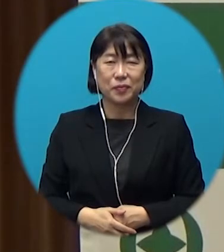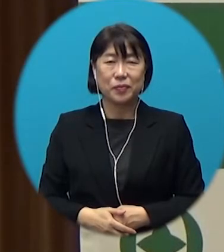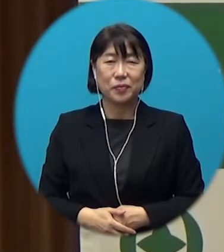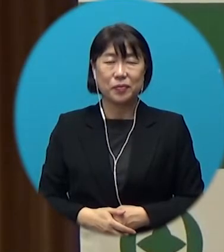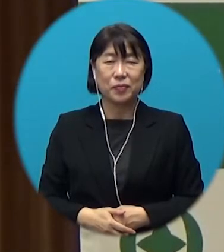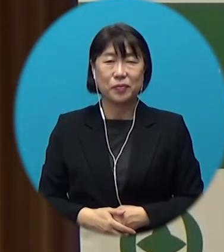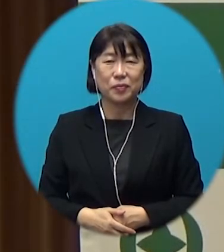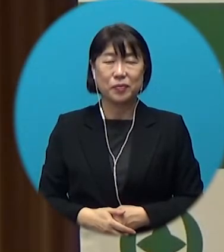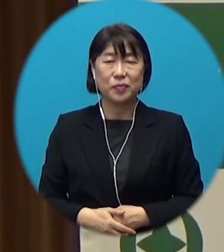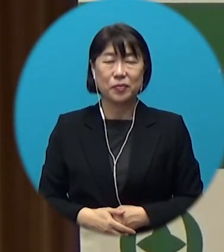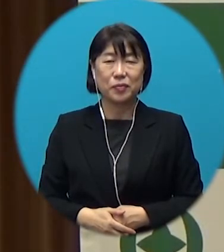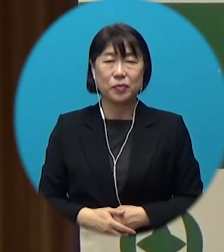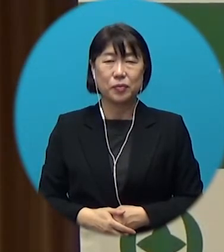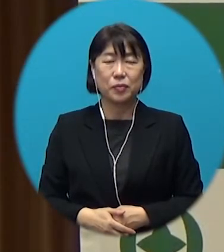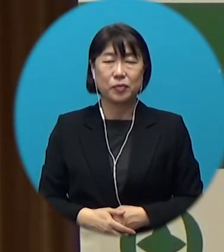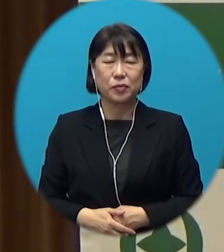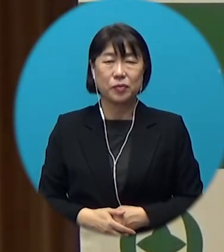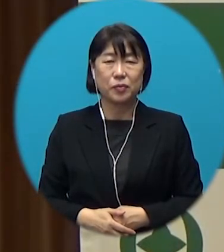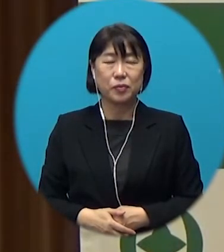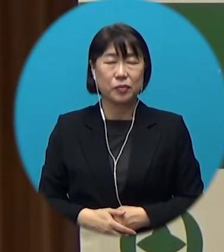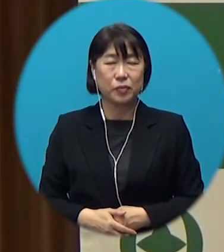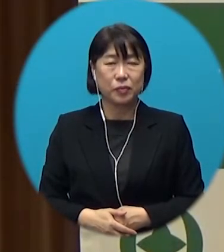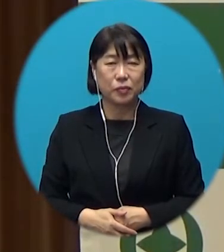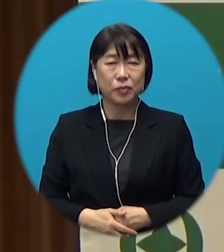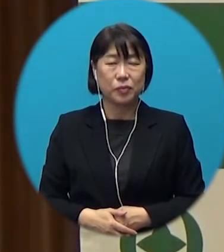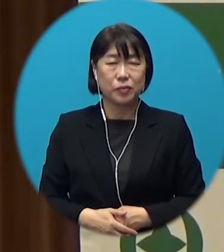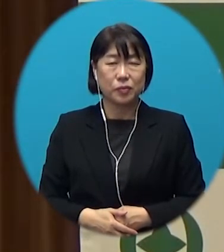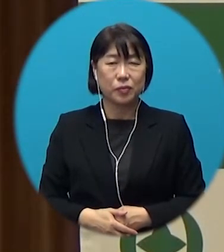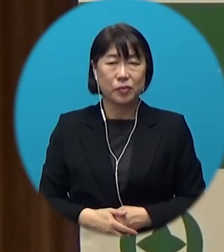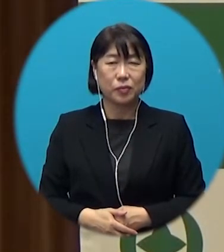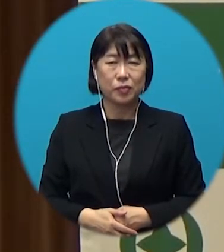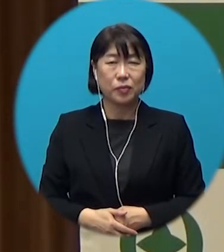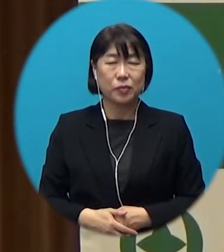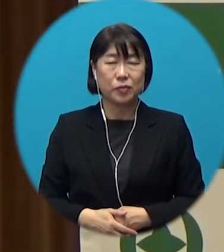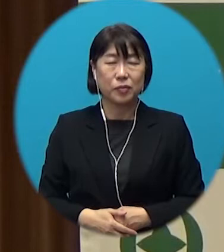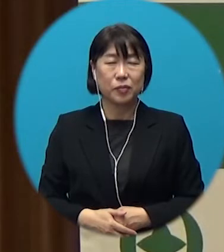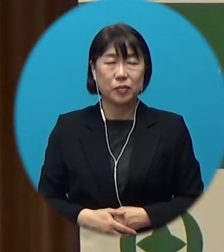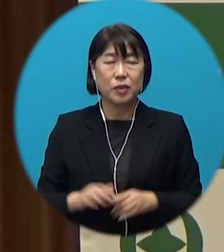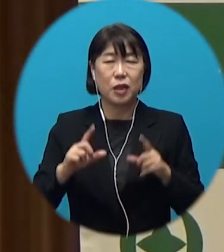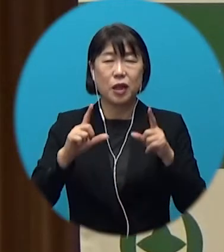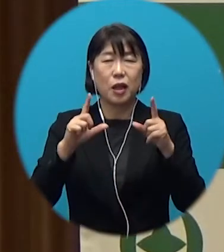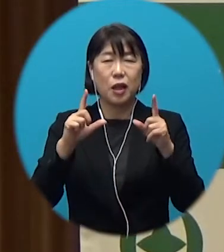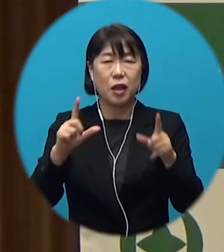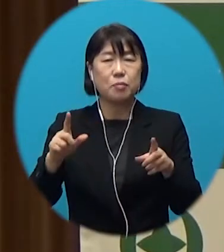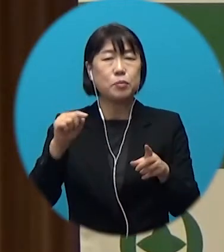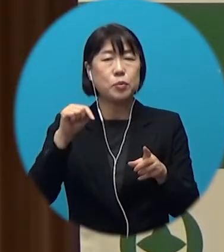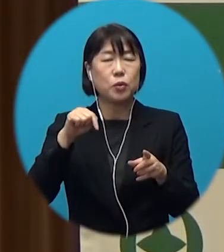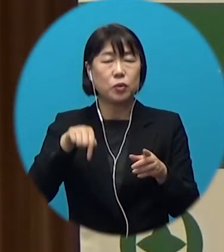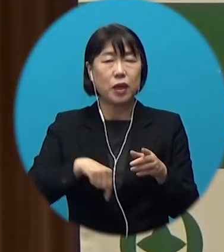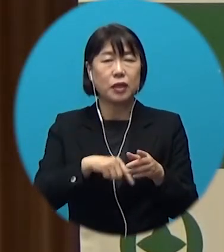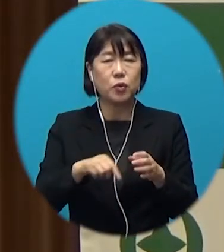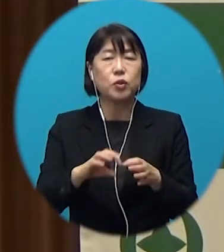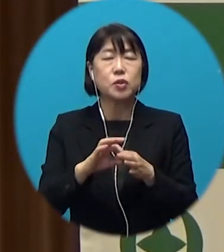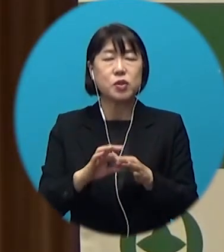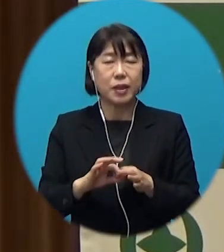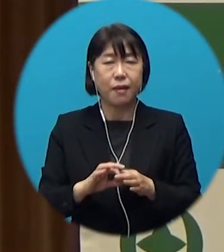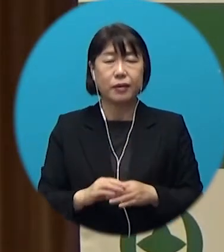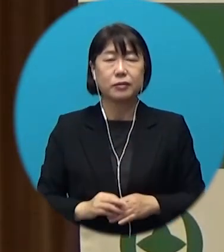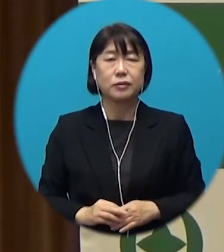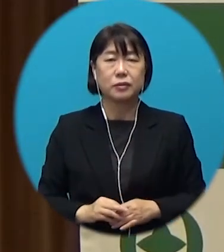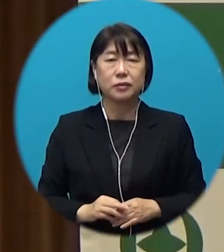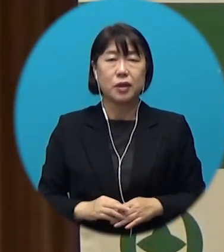時事通信の原です。よろしくお願いいたします。発表事項1についてお伺いしたいのですが、今